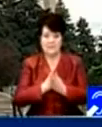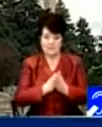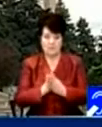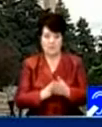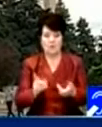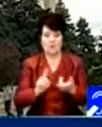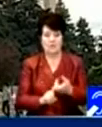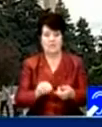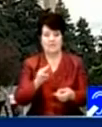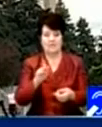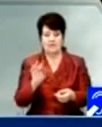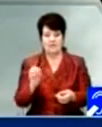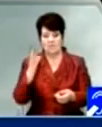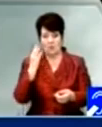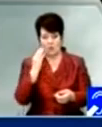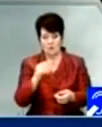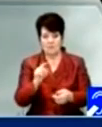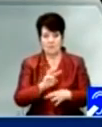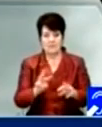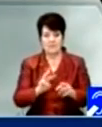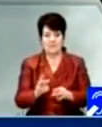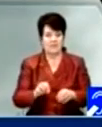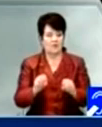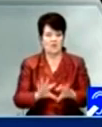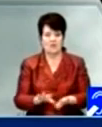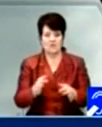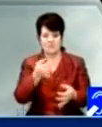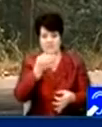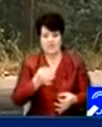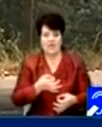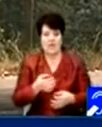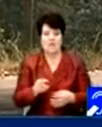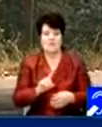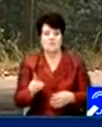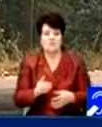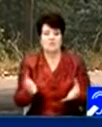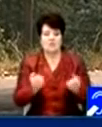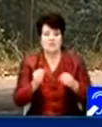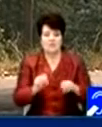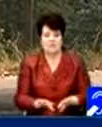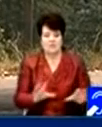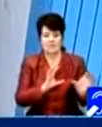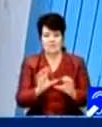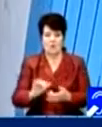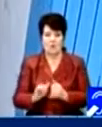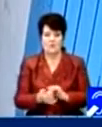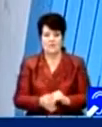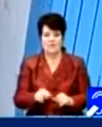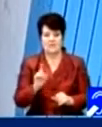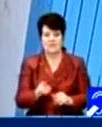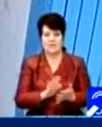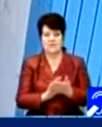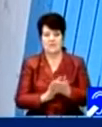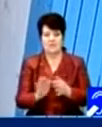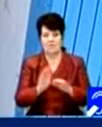de TVR Moldova, responsabilii de la minister nu au reușit astăzi să ne spună ce acțiuni se întreprind pentru a asigura condiții corespunzătoare de igienă